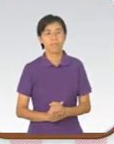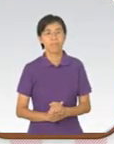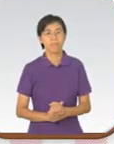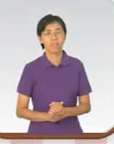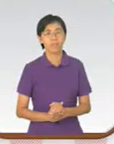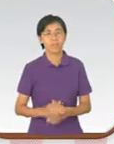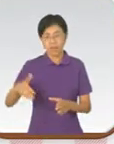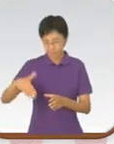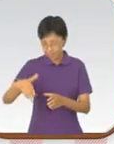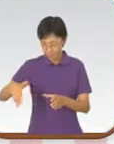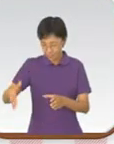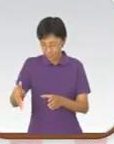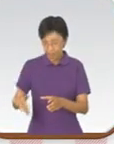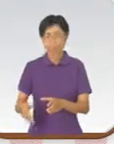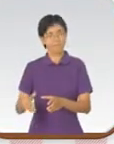น่าจะได้แล้ว